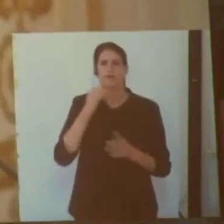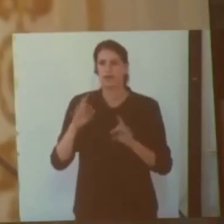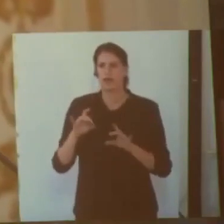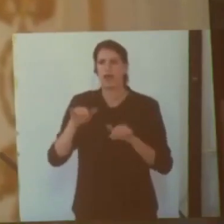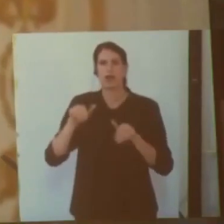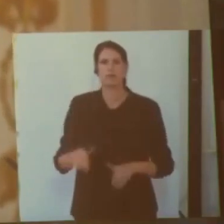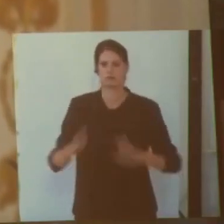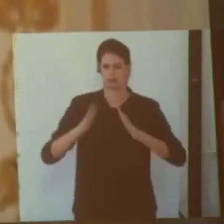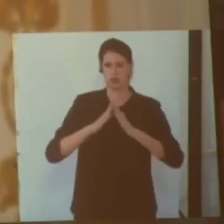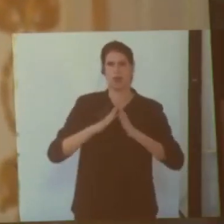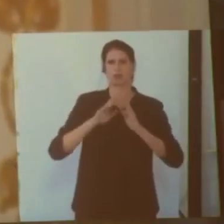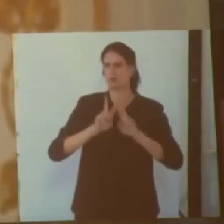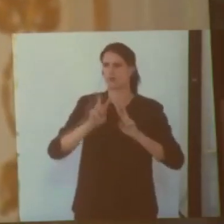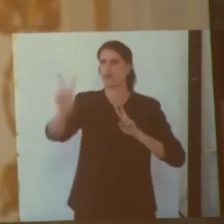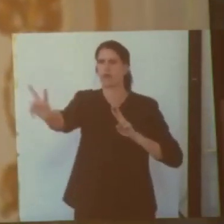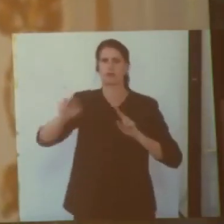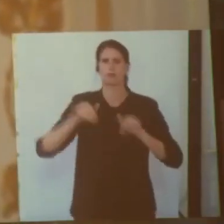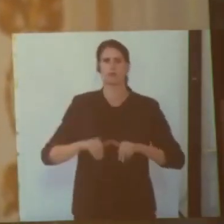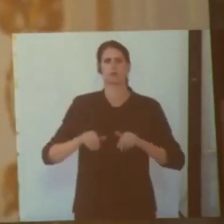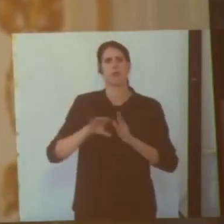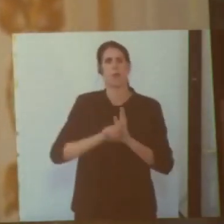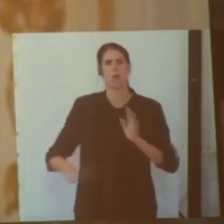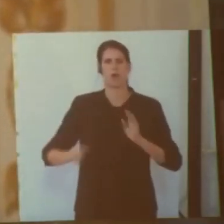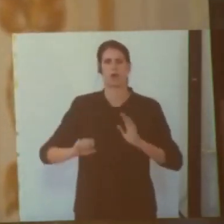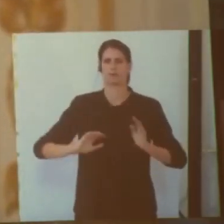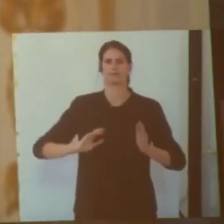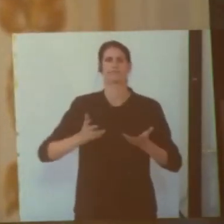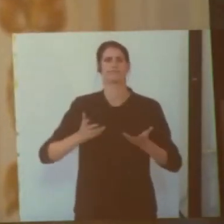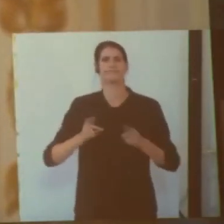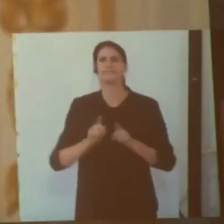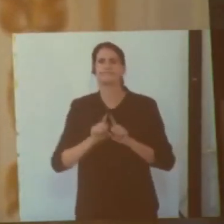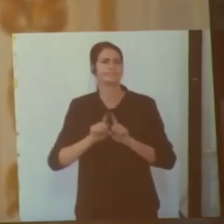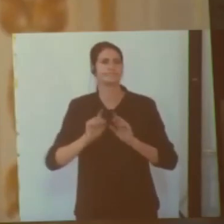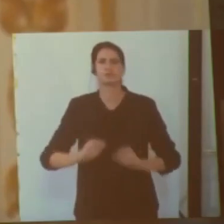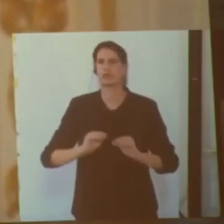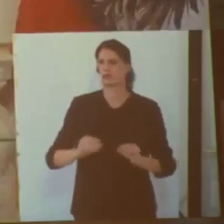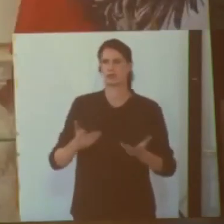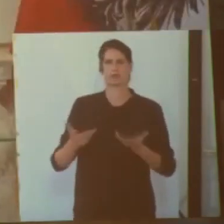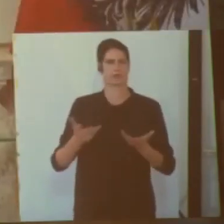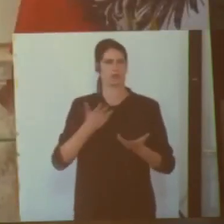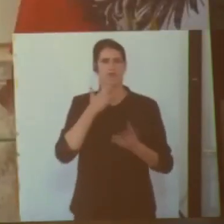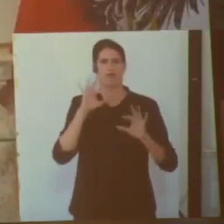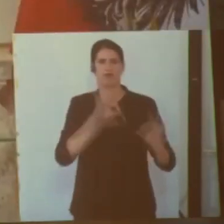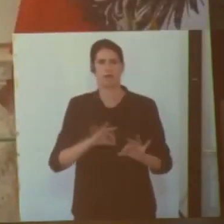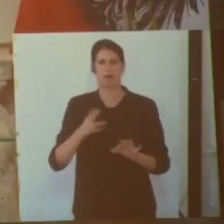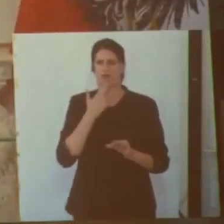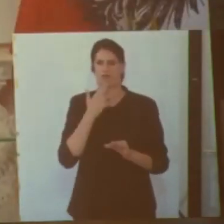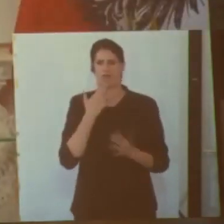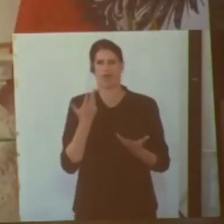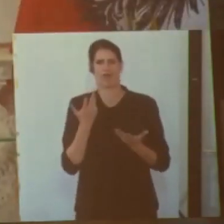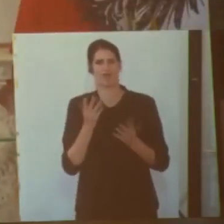mit digitalen Kanälen zu unterrichten. Und niemand hat sich je zuvor auf das vorbereitet.